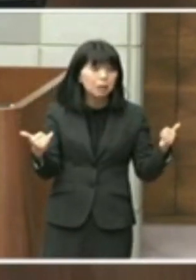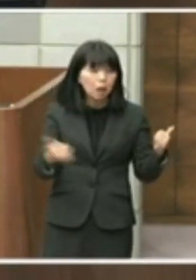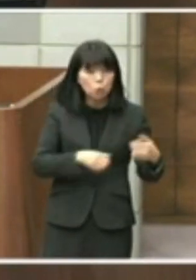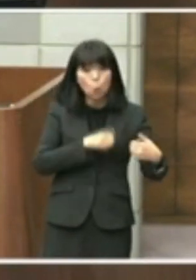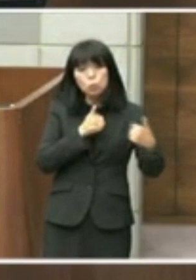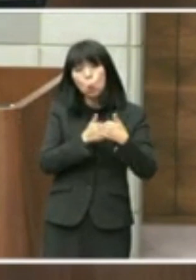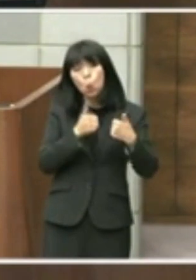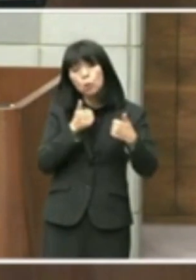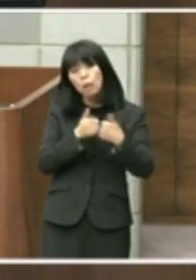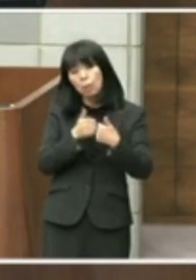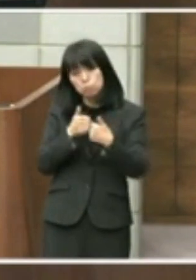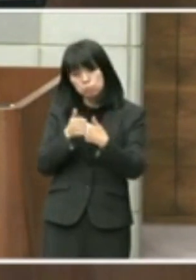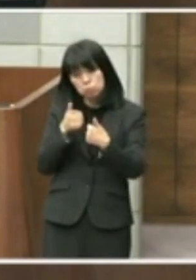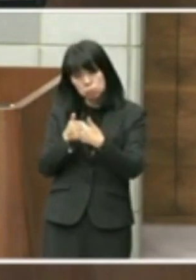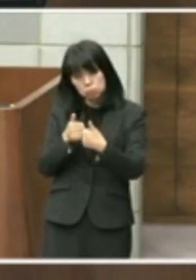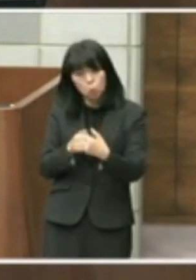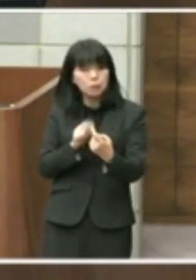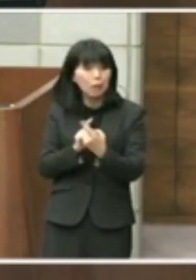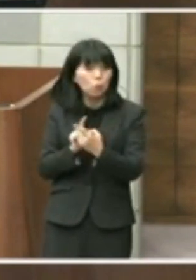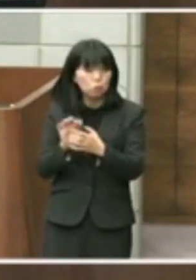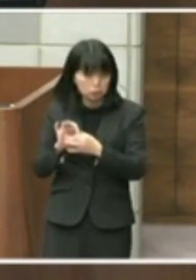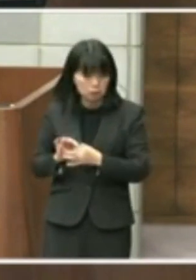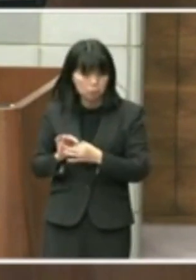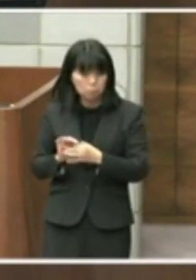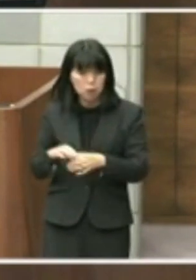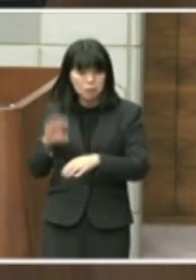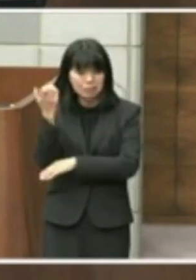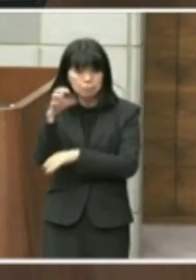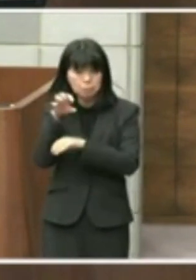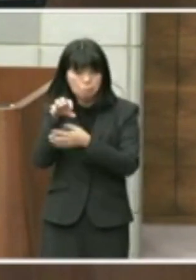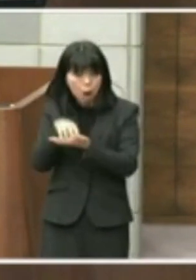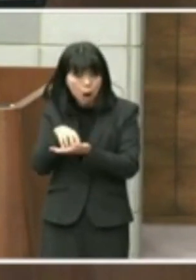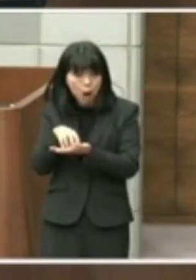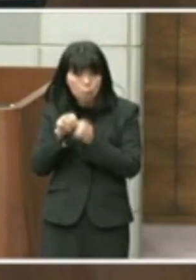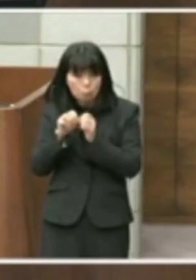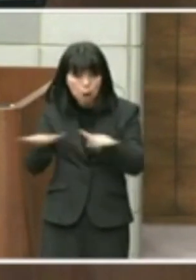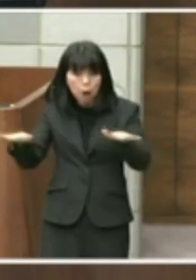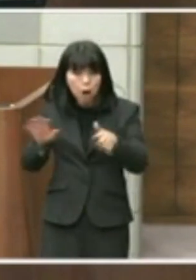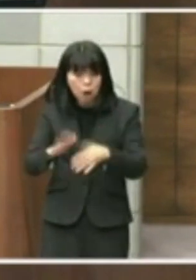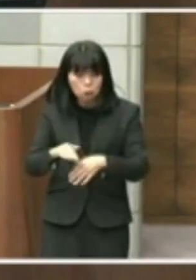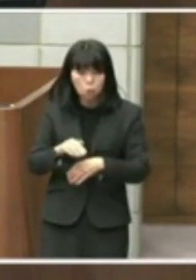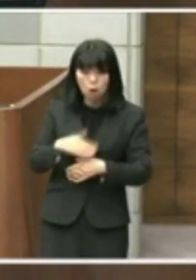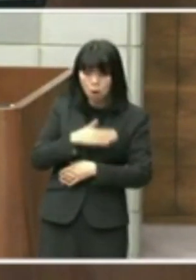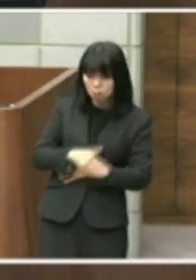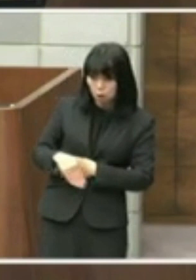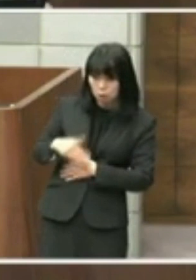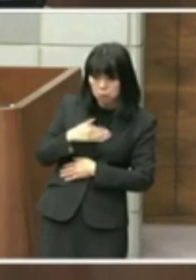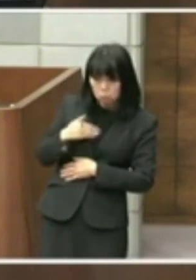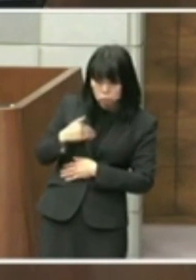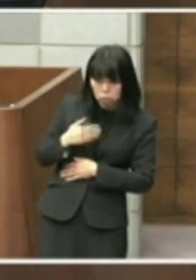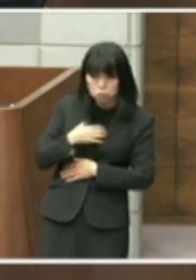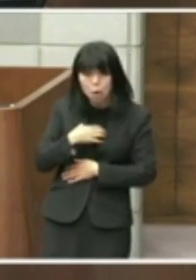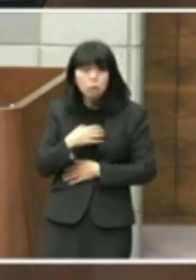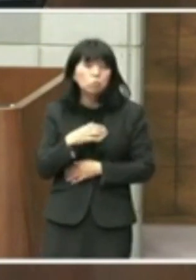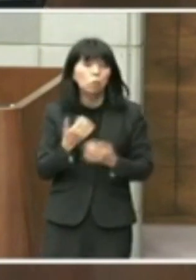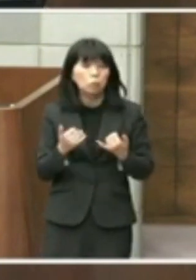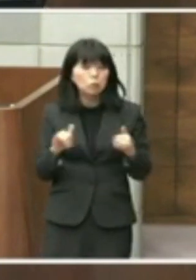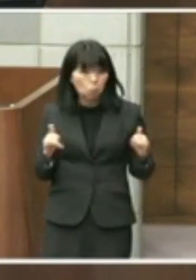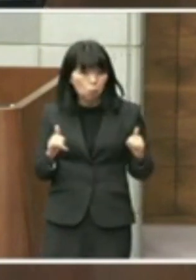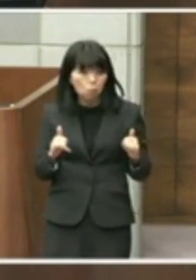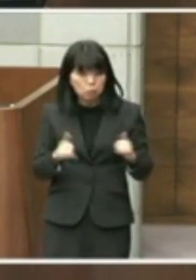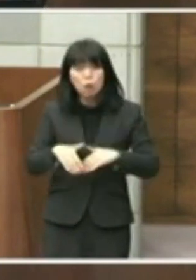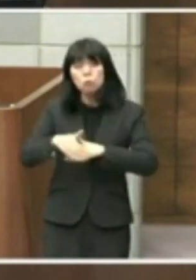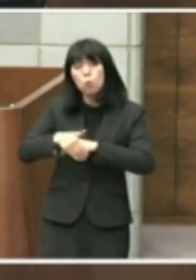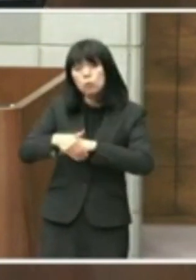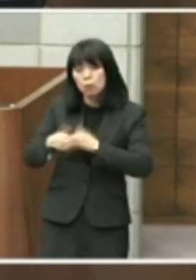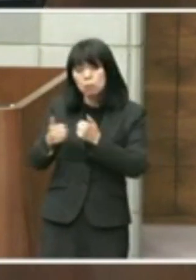相談対応についてであります。報道以降健康不安を感じている市民から相談窓口の開設を